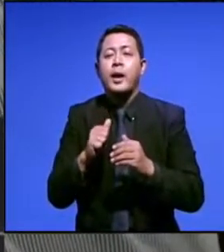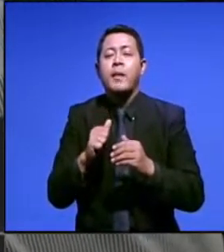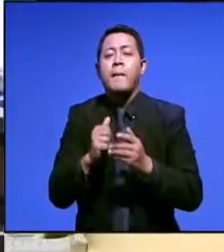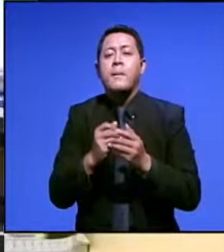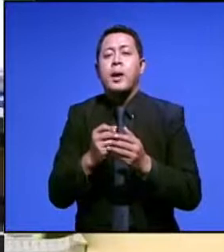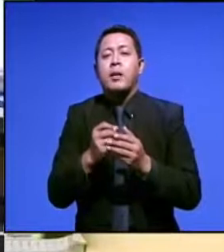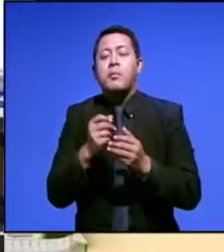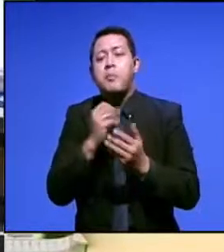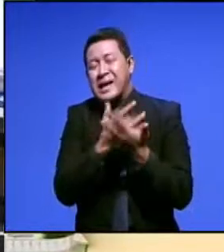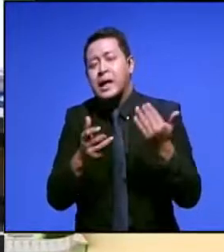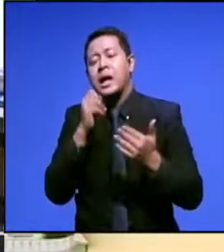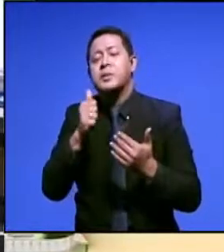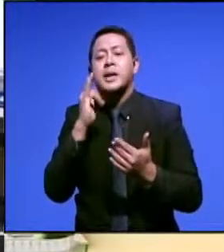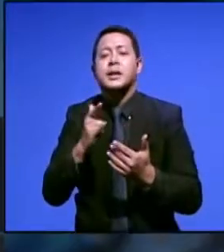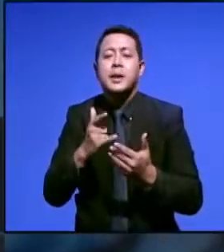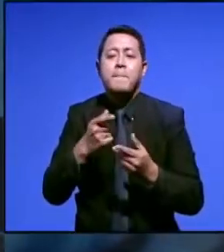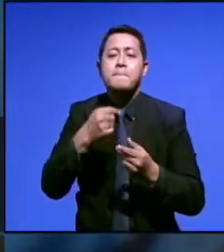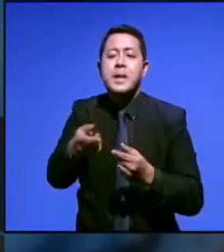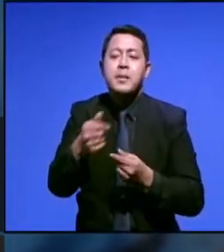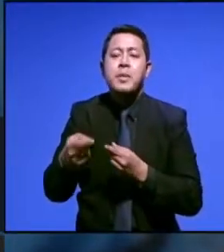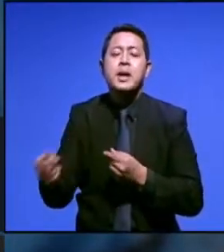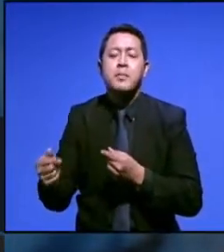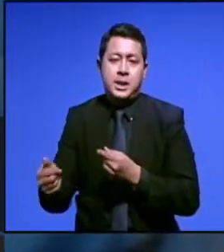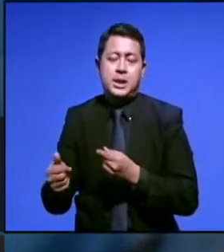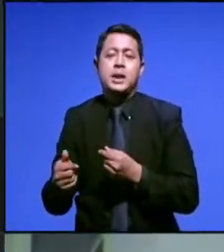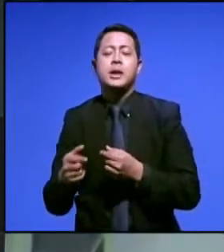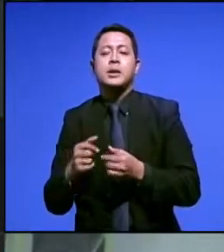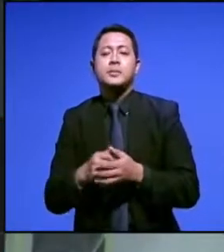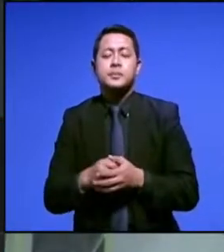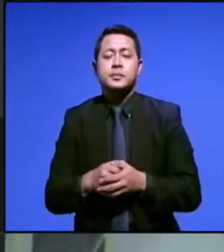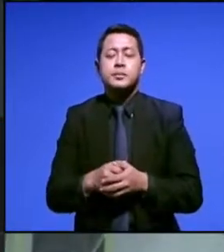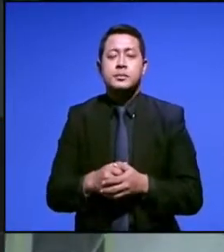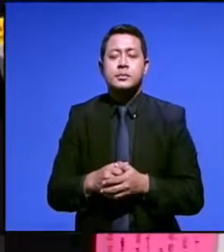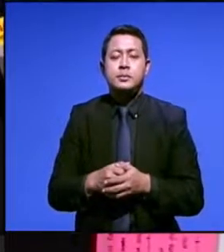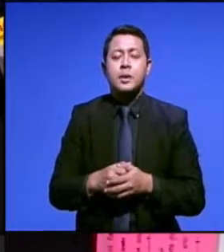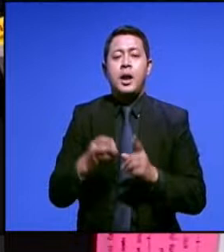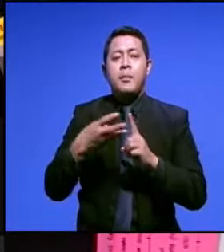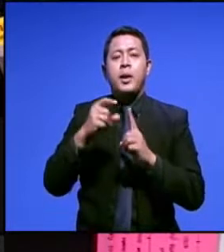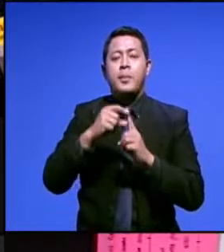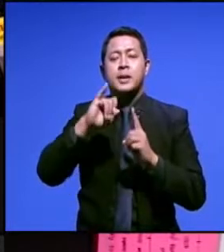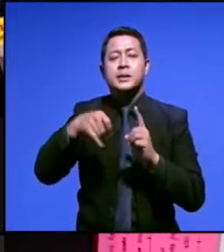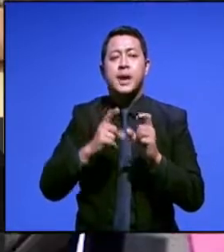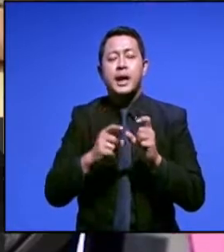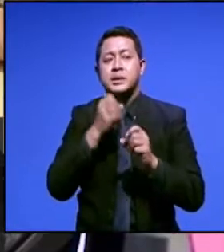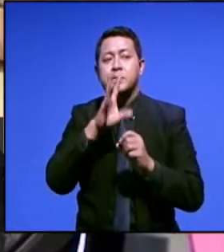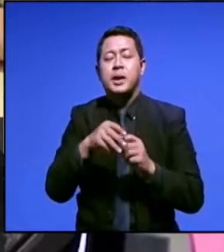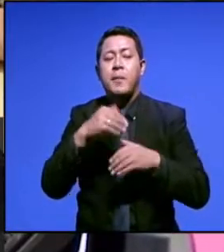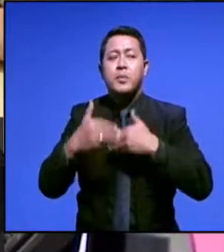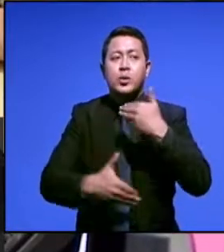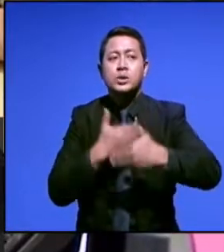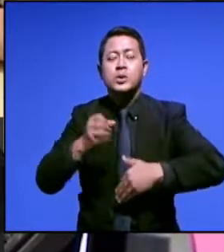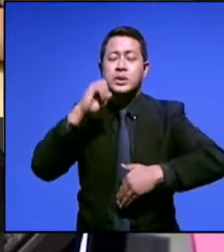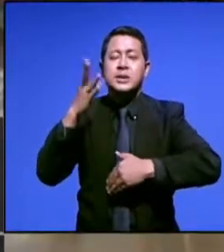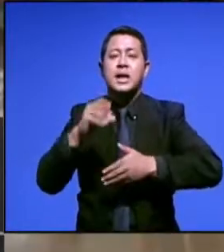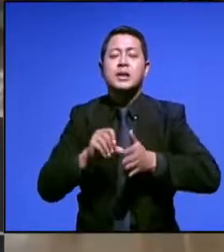konsumsi masyarakat untuk menyelamatkan pertumbuhan ekonomi kuartal ketiga dan keempat. BPJS Ketenagakerjaan pun menghimbau perusahaan untuk